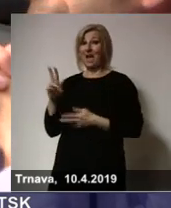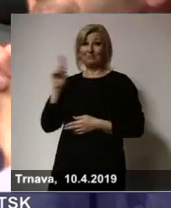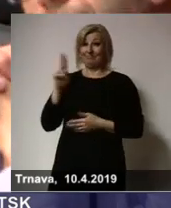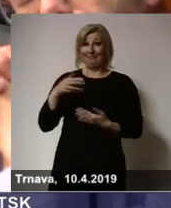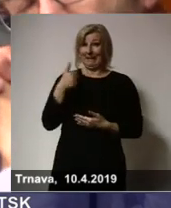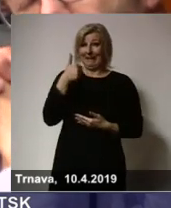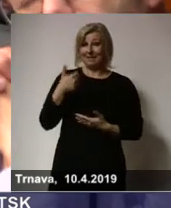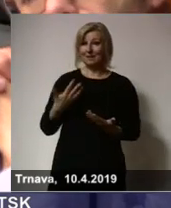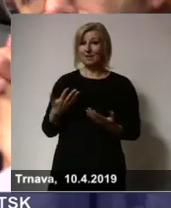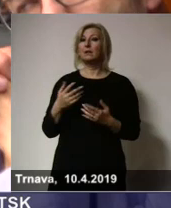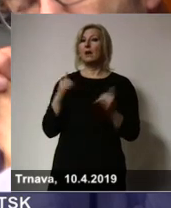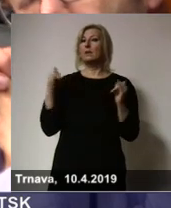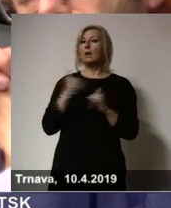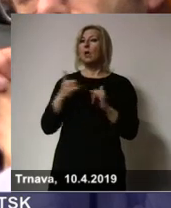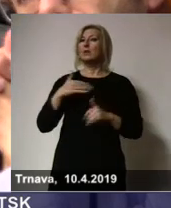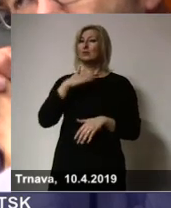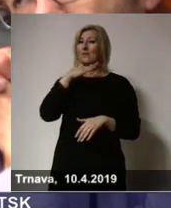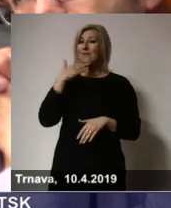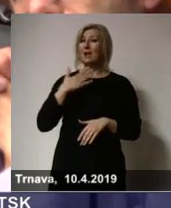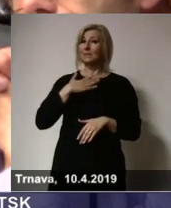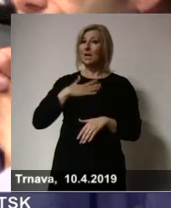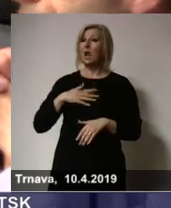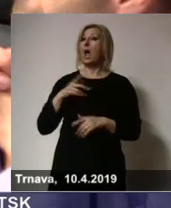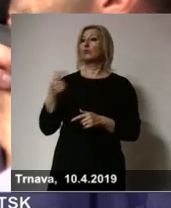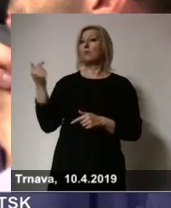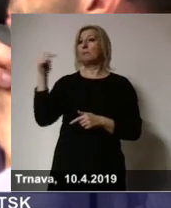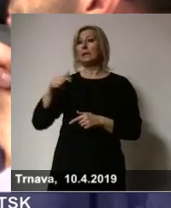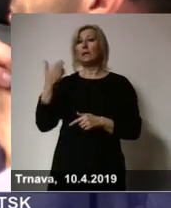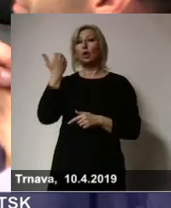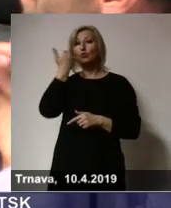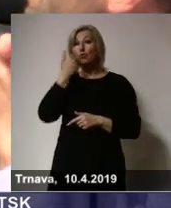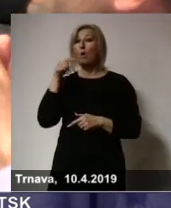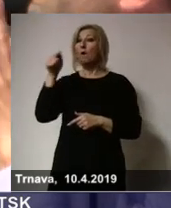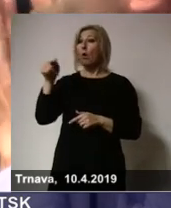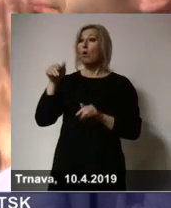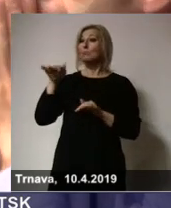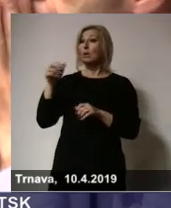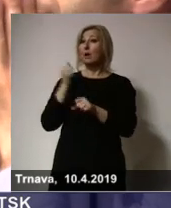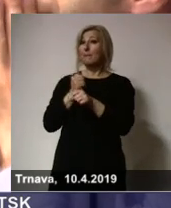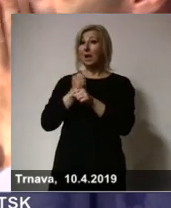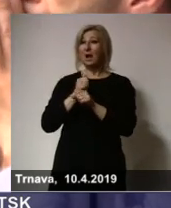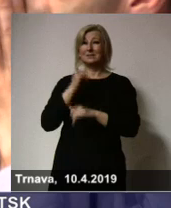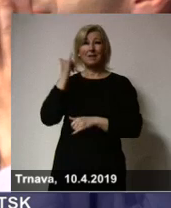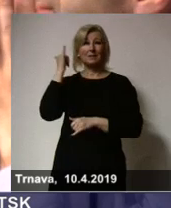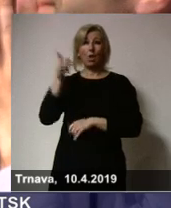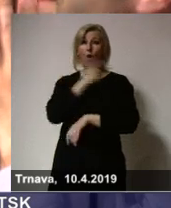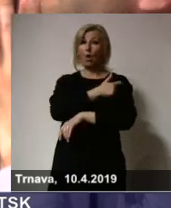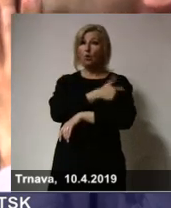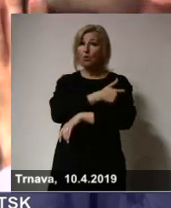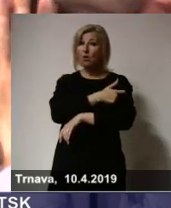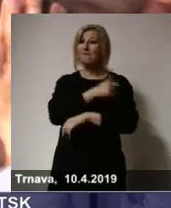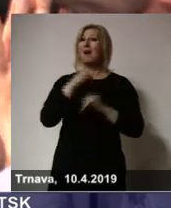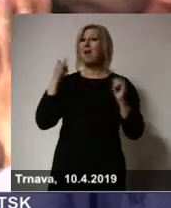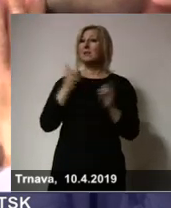rád, že príde tam, alebo bude tam človek, ktorý tu už robil dlhé roky a mohla by byť tam zmena, alebo zmena bola potrebná,